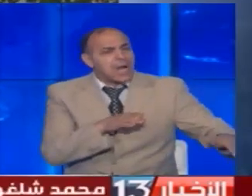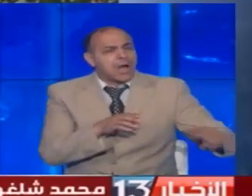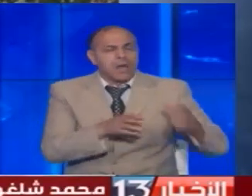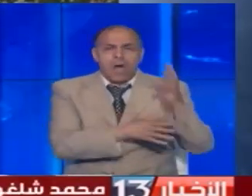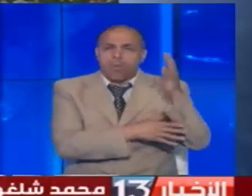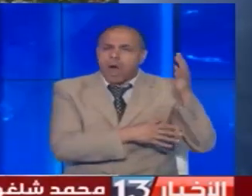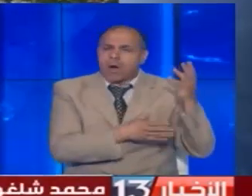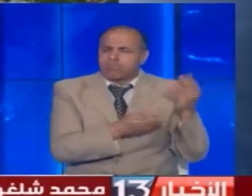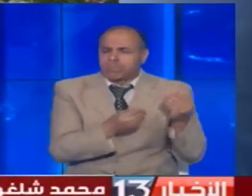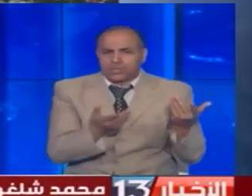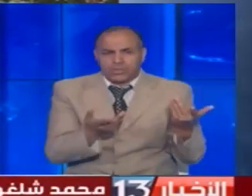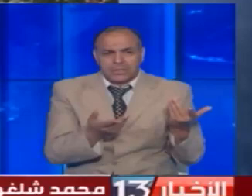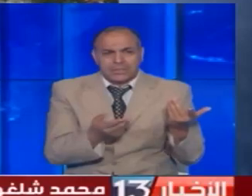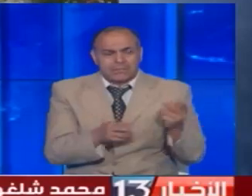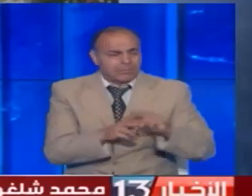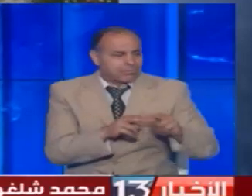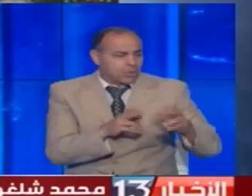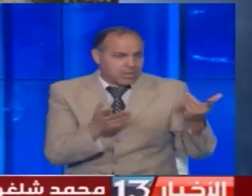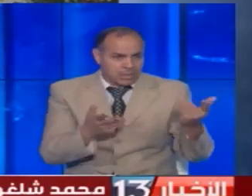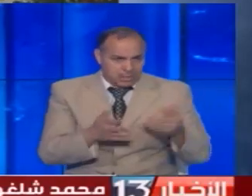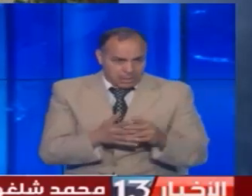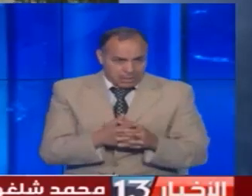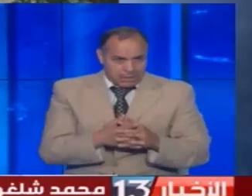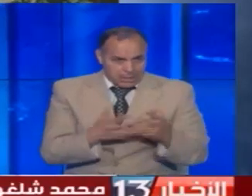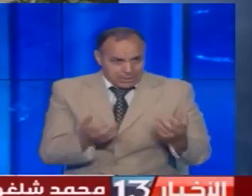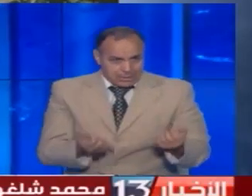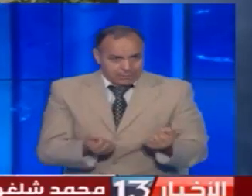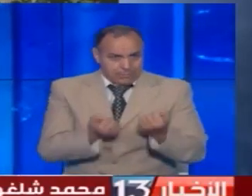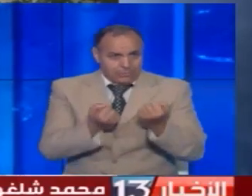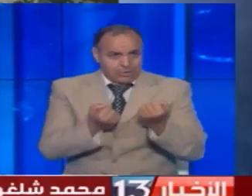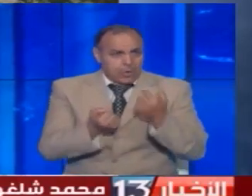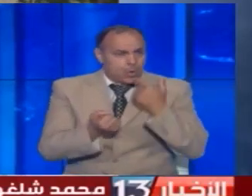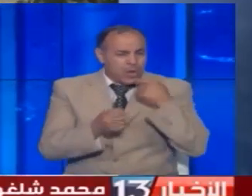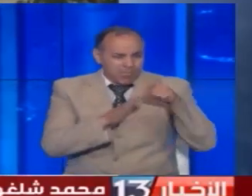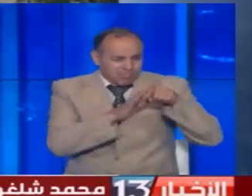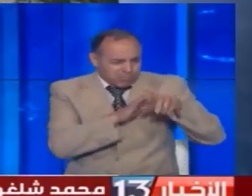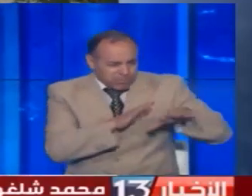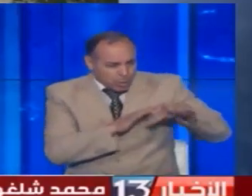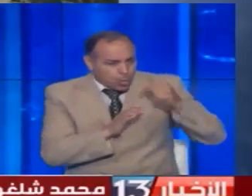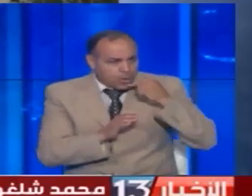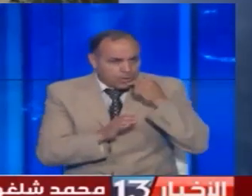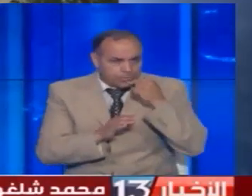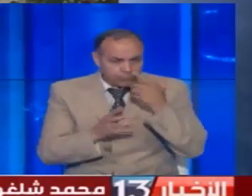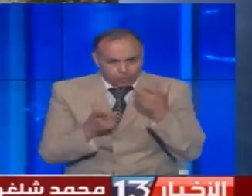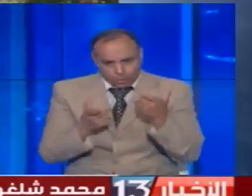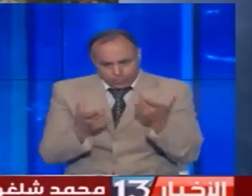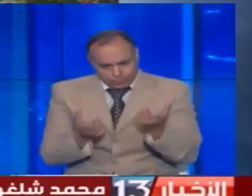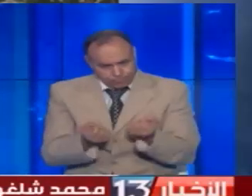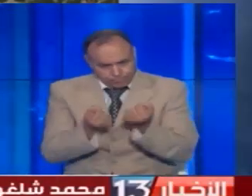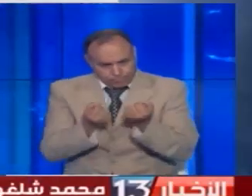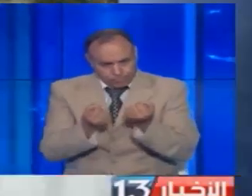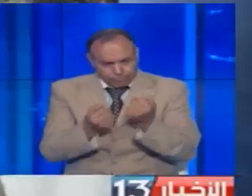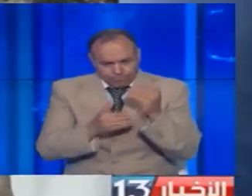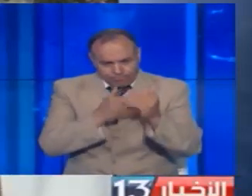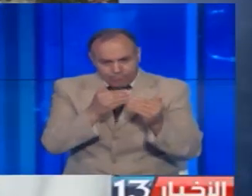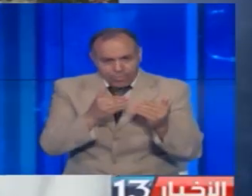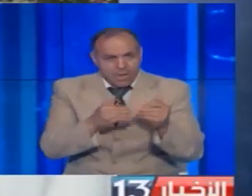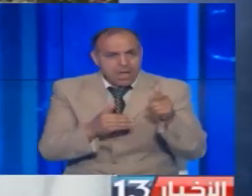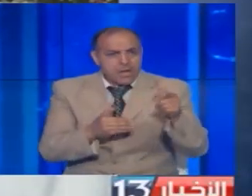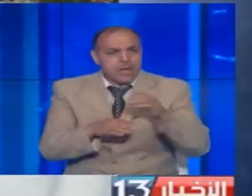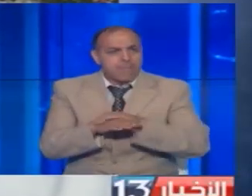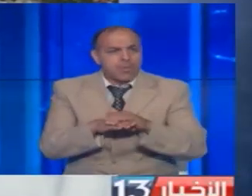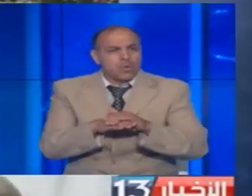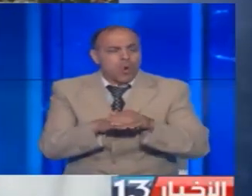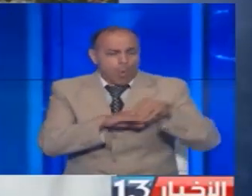واحات صحراويه يلزمها تقام. النموذج نتاع رجيم معتوق لابد ان يحتذى به ويطور. عندنا موضوع